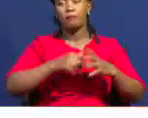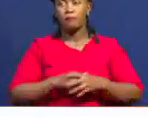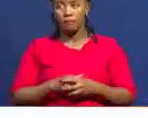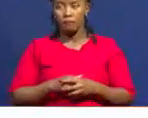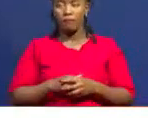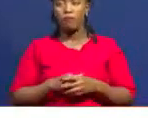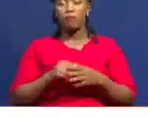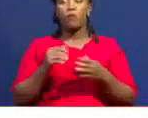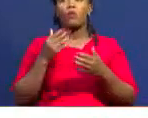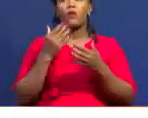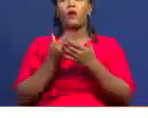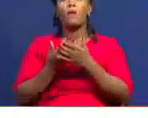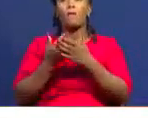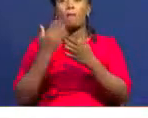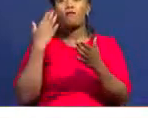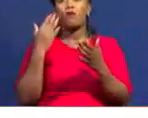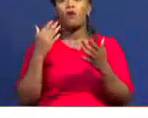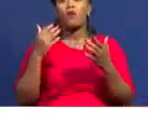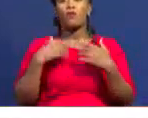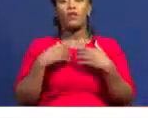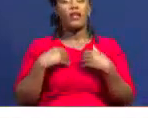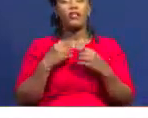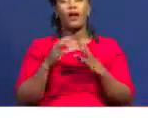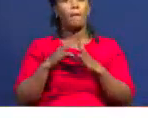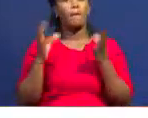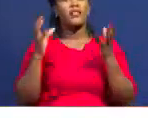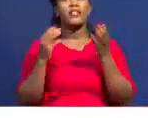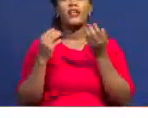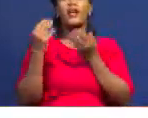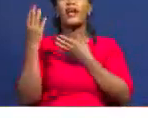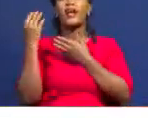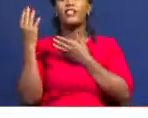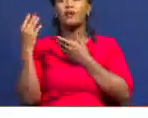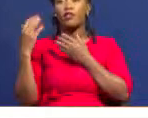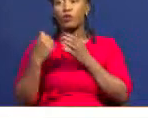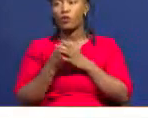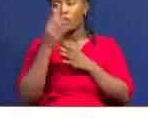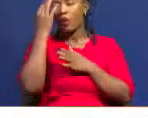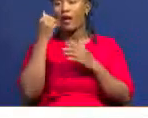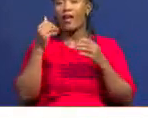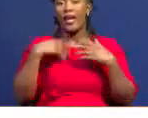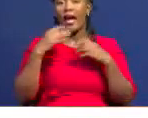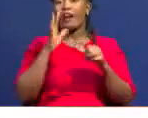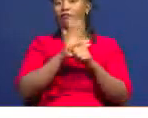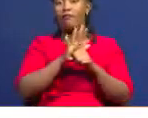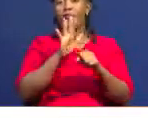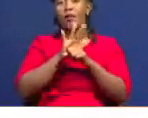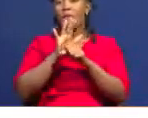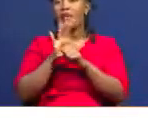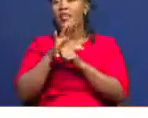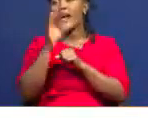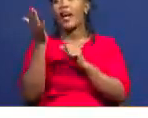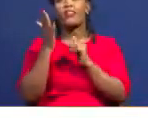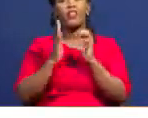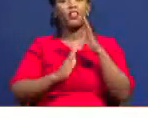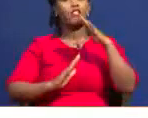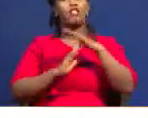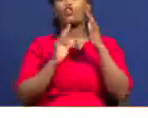Hapo mbele kuna matarajio mazuri, kwa kuwa kuna champions wengi wametoka katika,